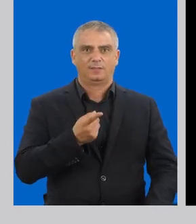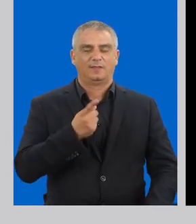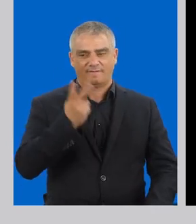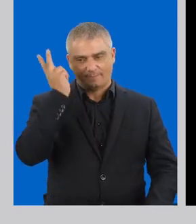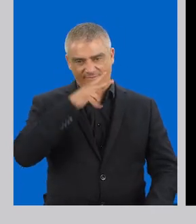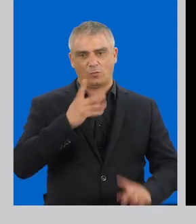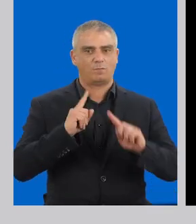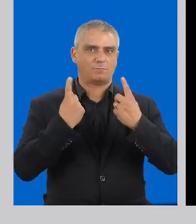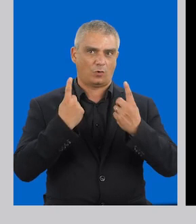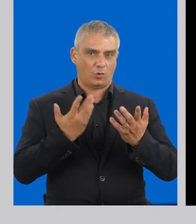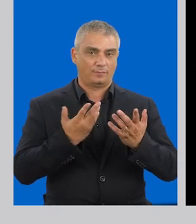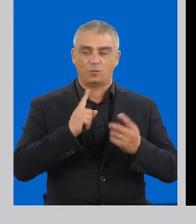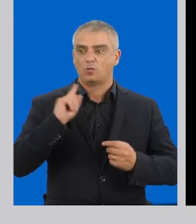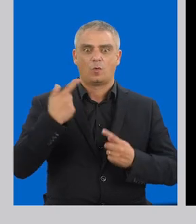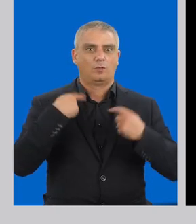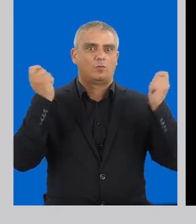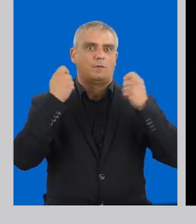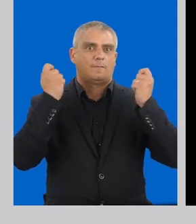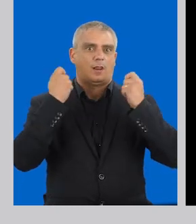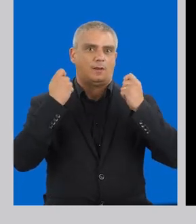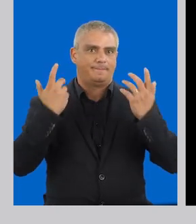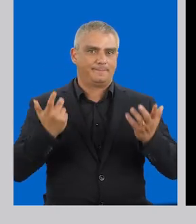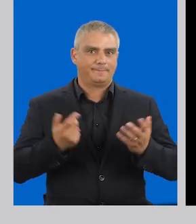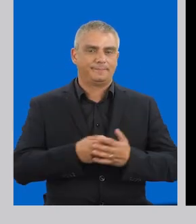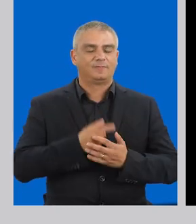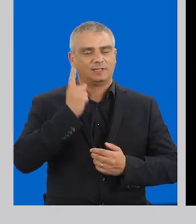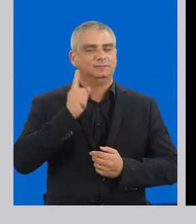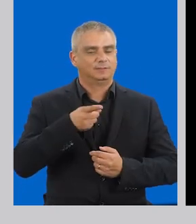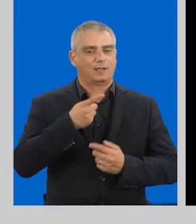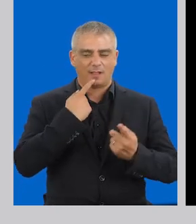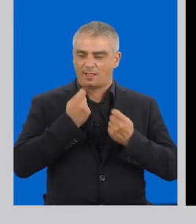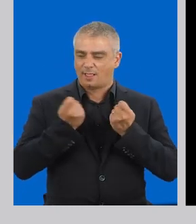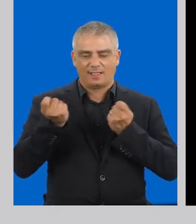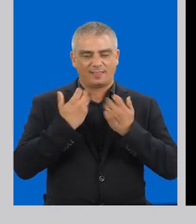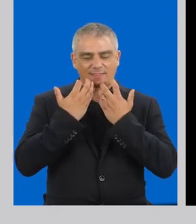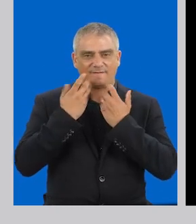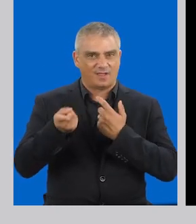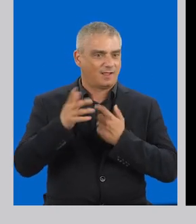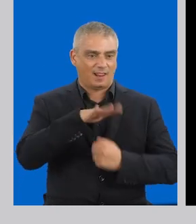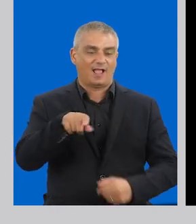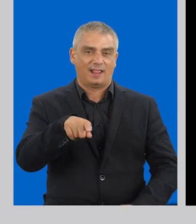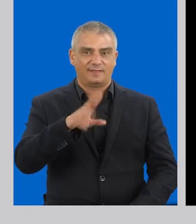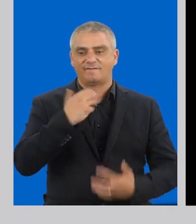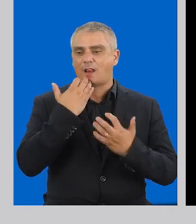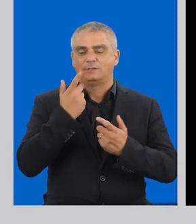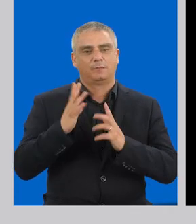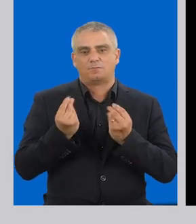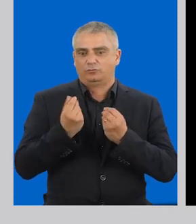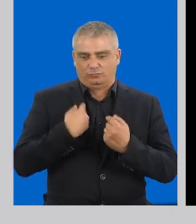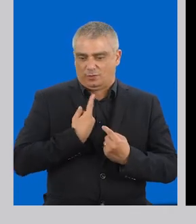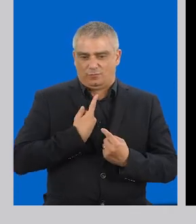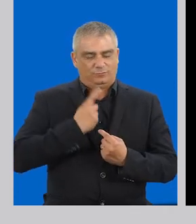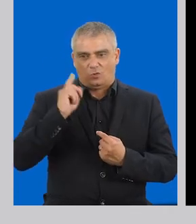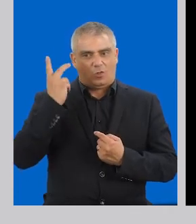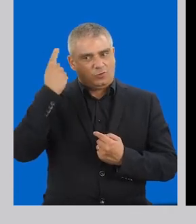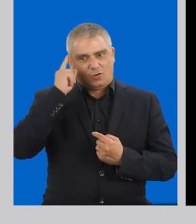והבינו מה קורה כולנו בהלם א וצריך לטווך את זה לילדים ולהסביר להם משהו שגם